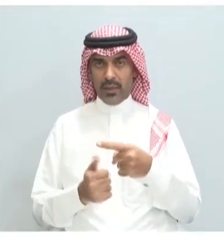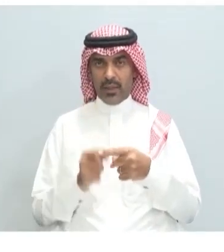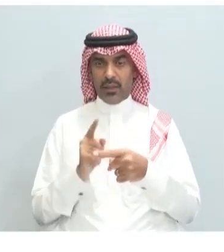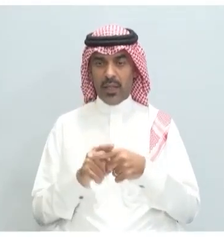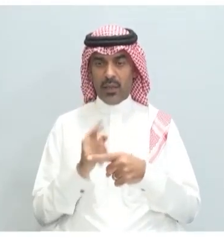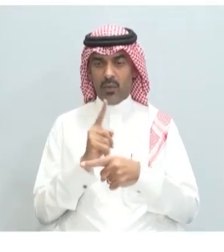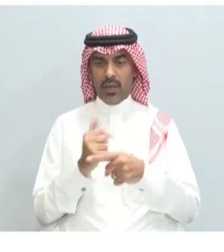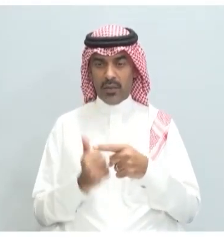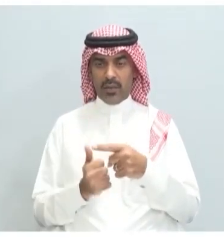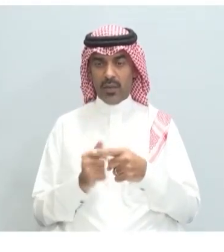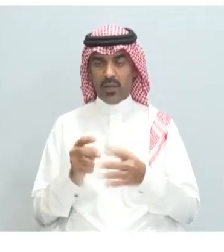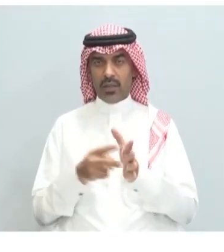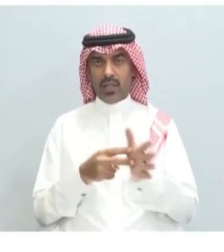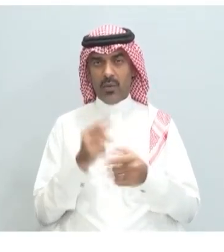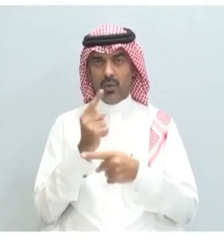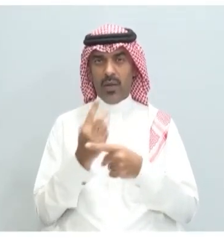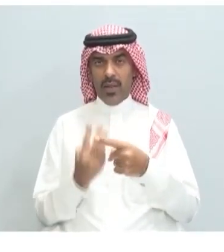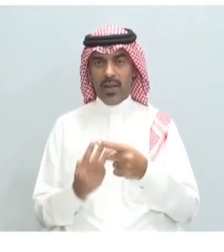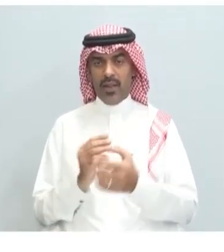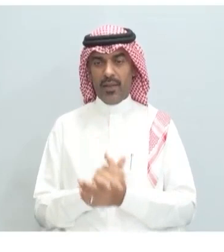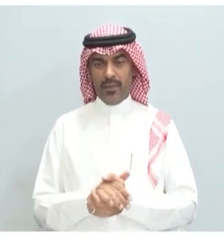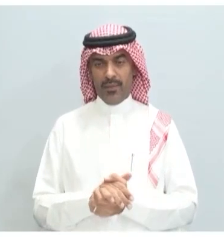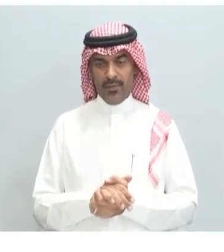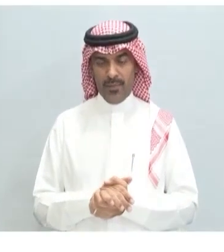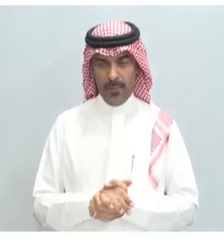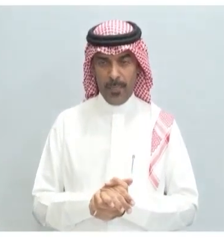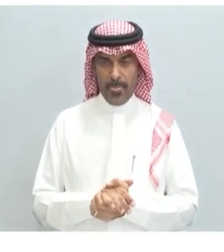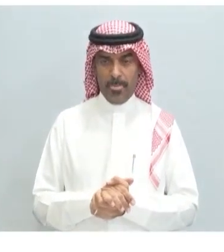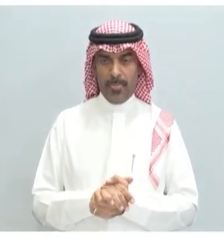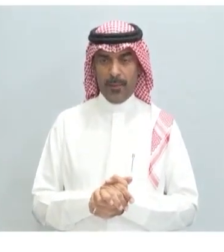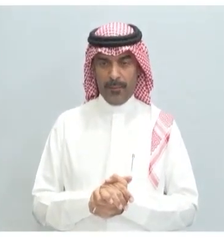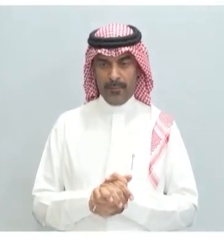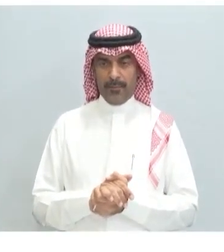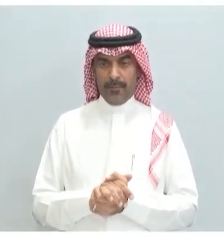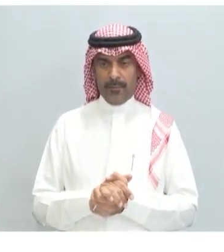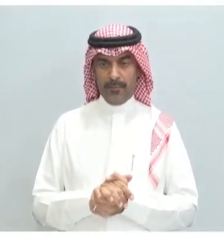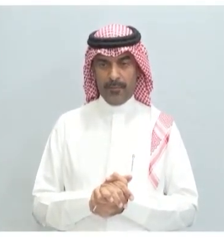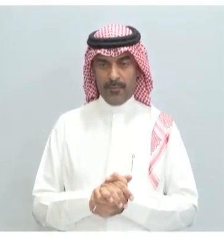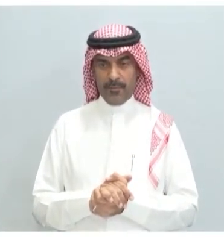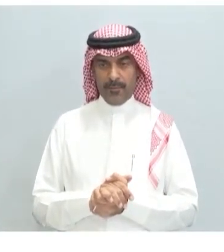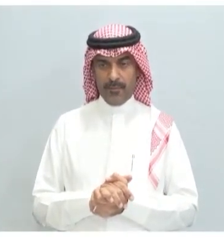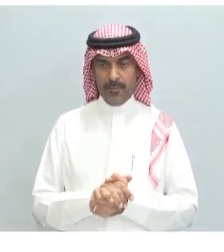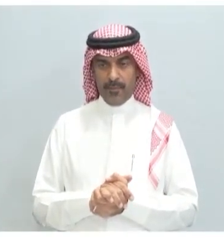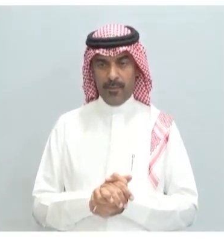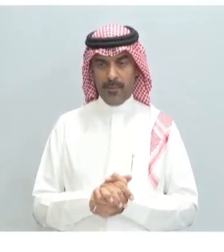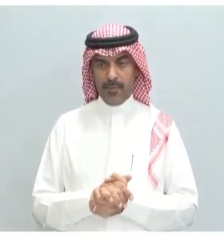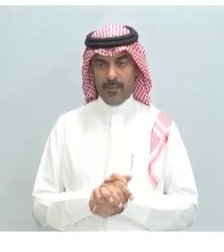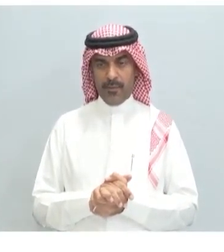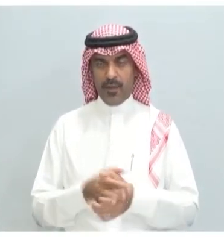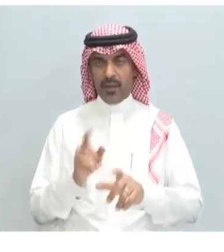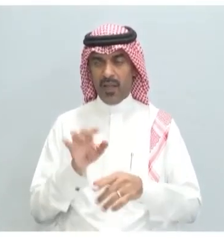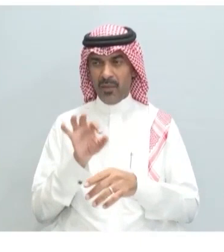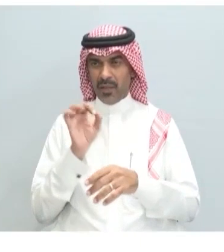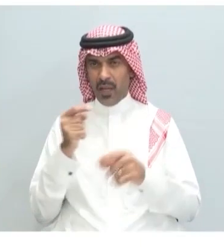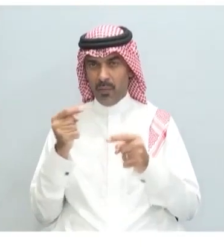يساوي الثلث وبالتالي حيكون دائما في احتمال الحوادث المتنافيه سوف